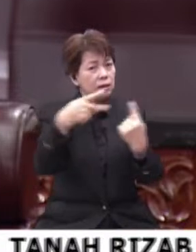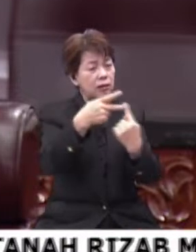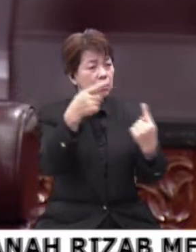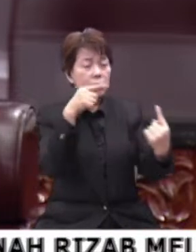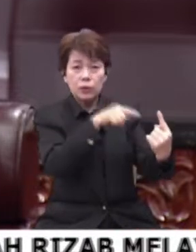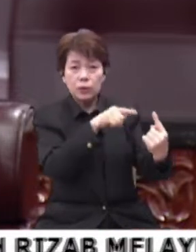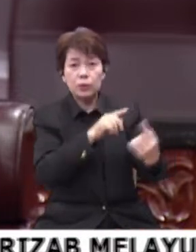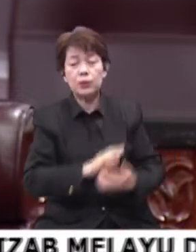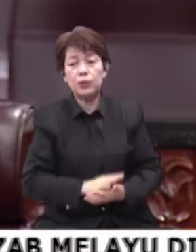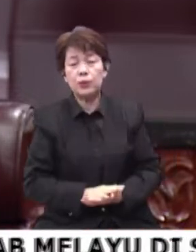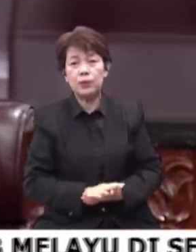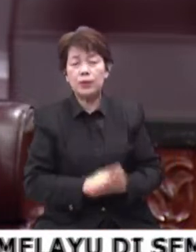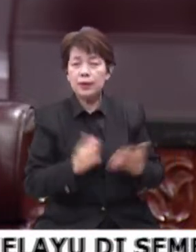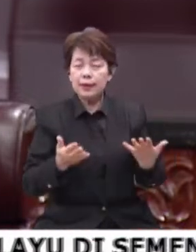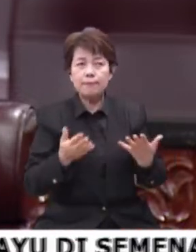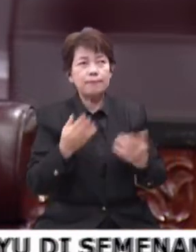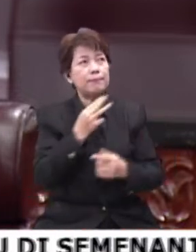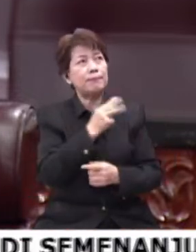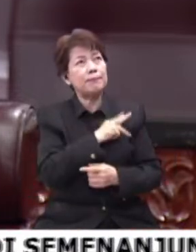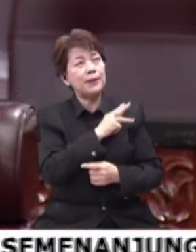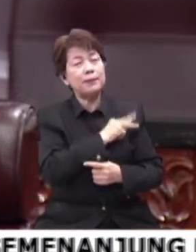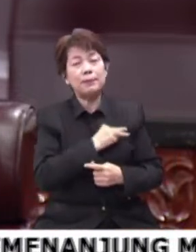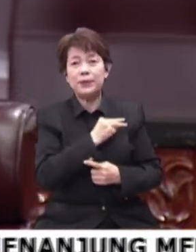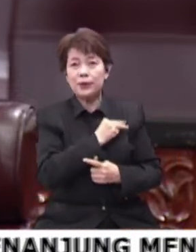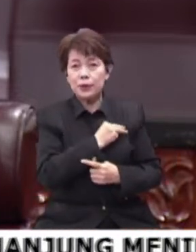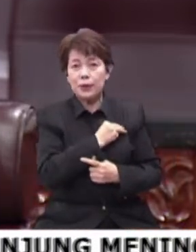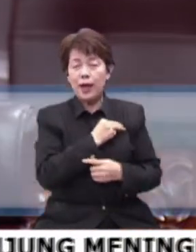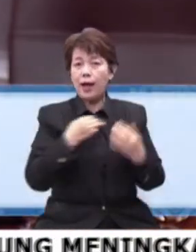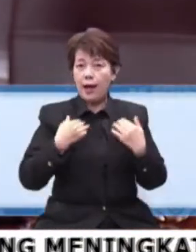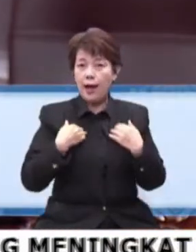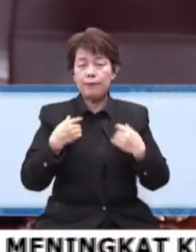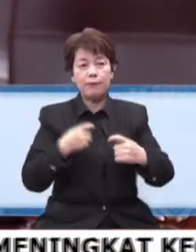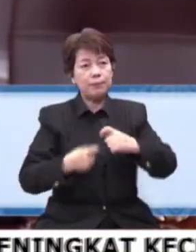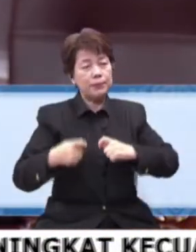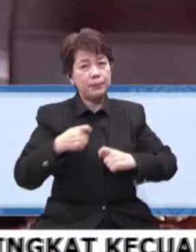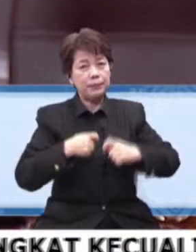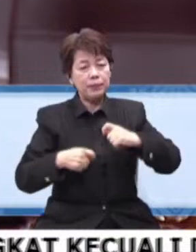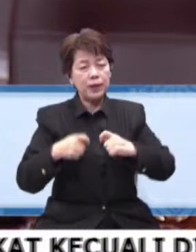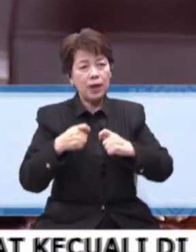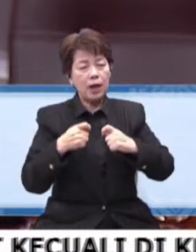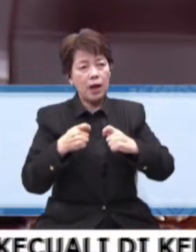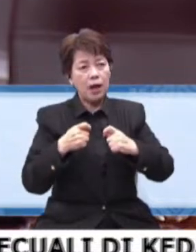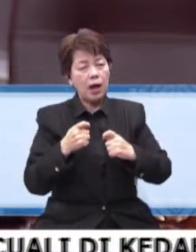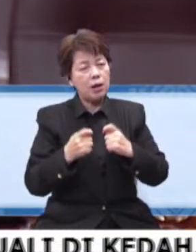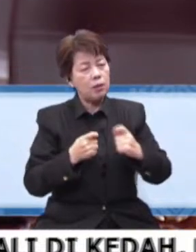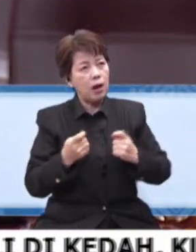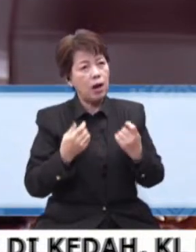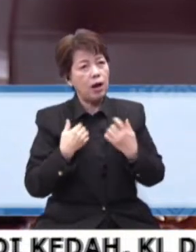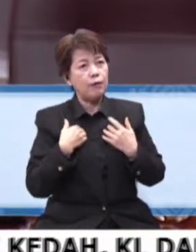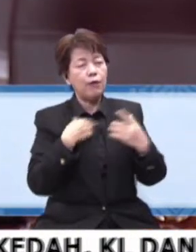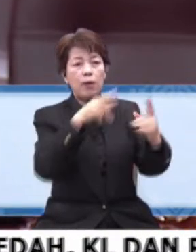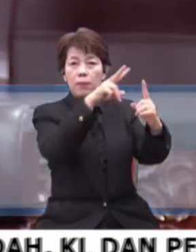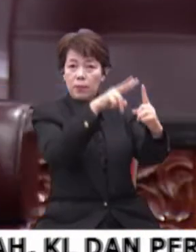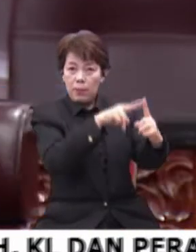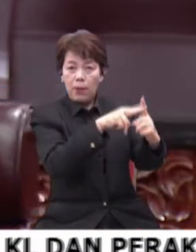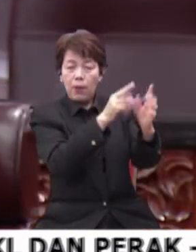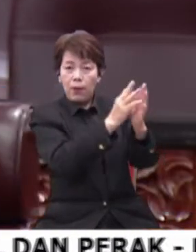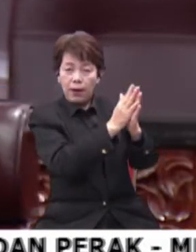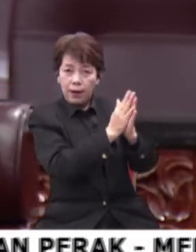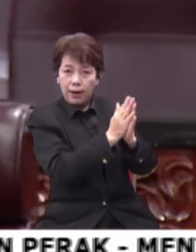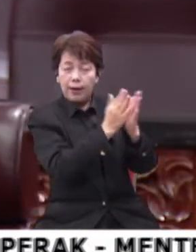itu Kementerian maksudnya bertindak untuk Apabila mendapat permohonan kita akan proses dan juga